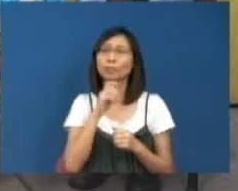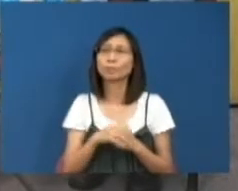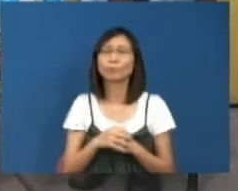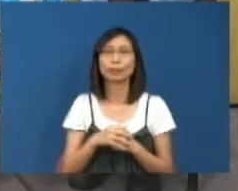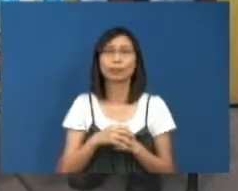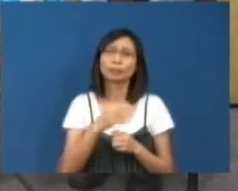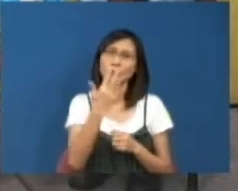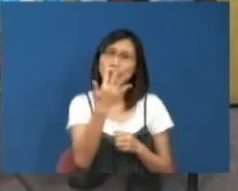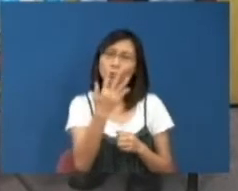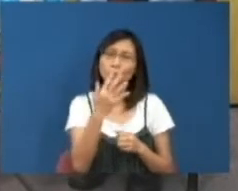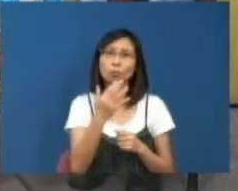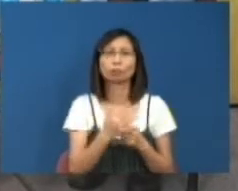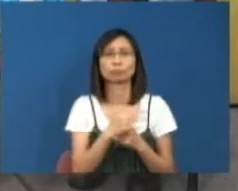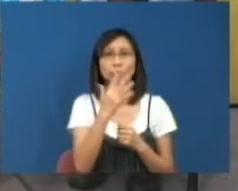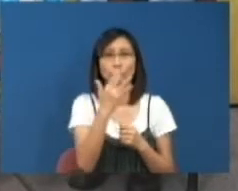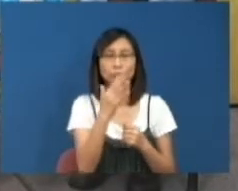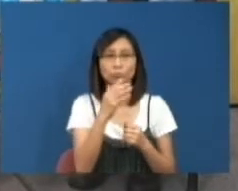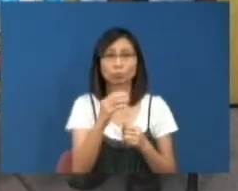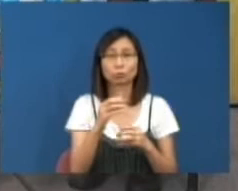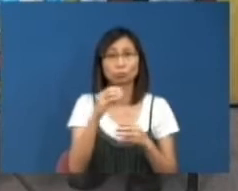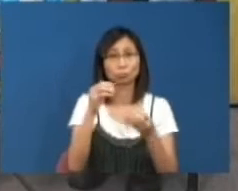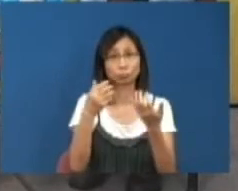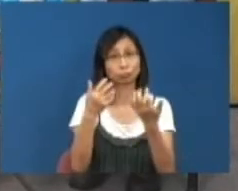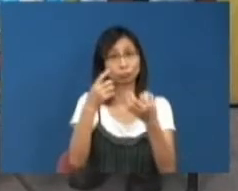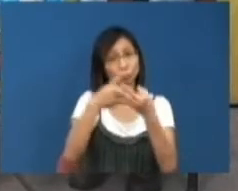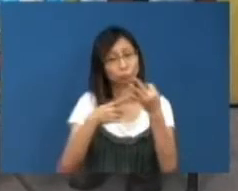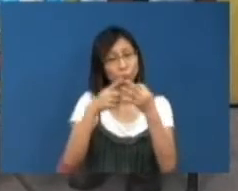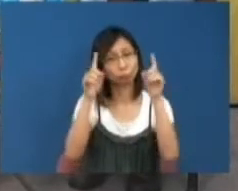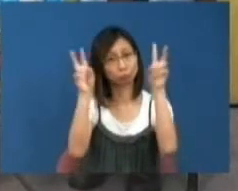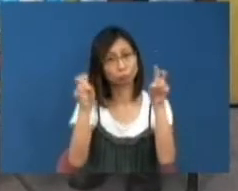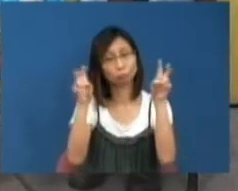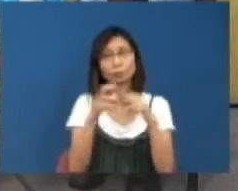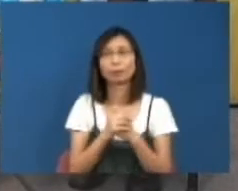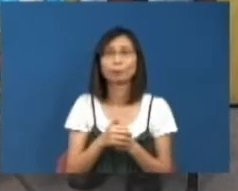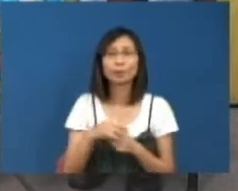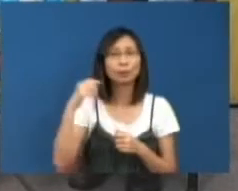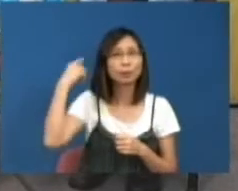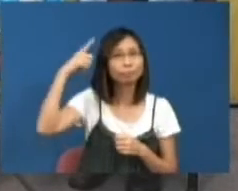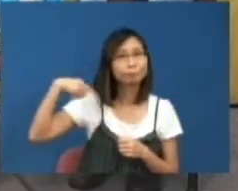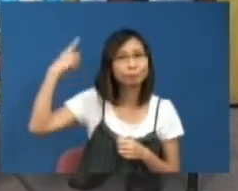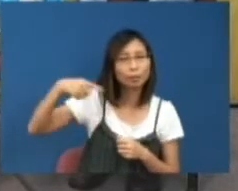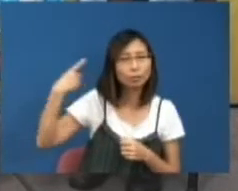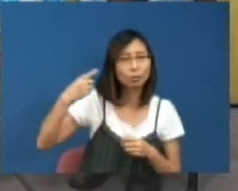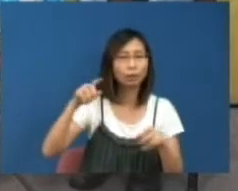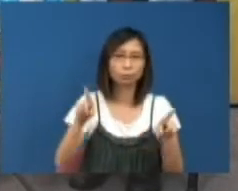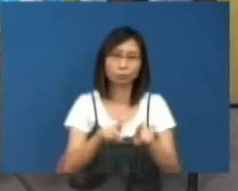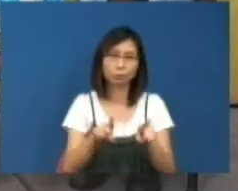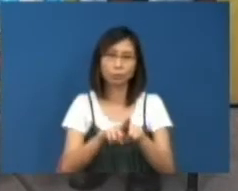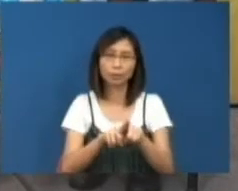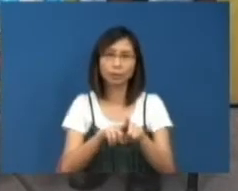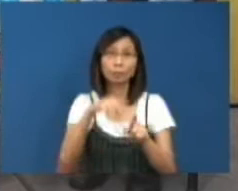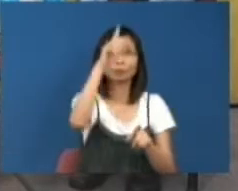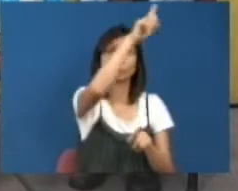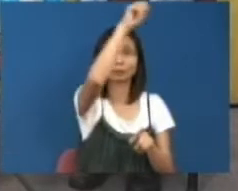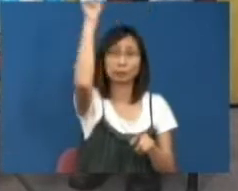啫。係 咯。 咁到80年代咧，就美國政府能源部同埋呢一個太空處啊。就聯手